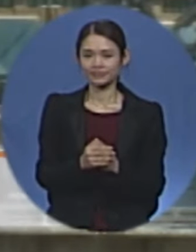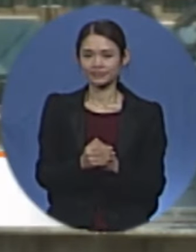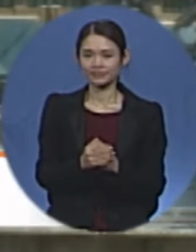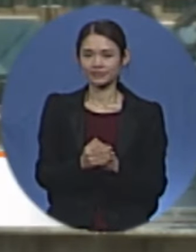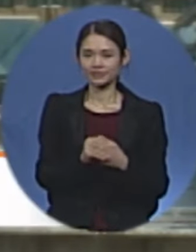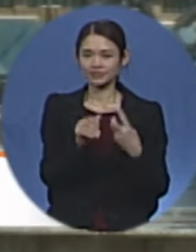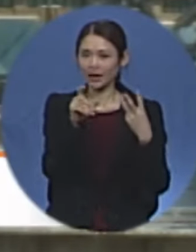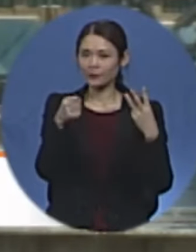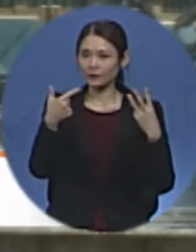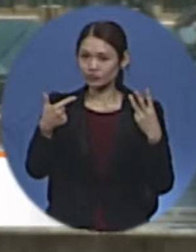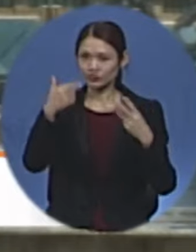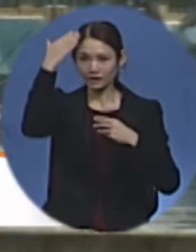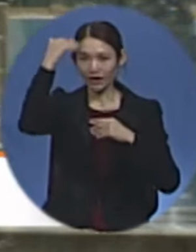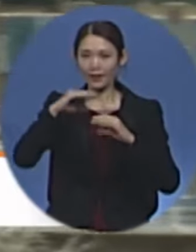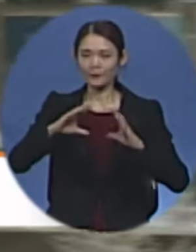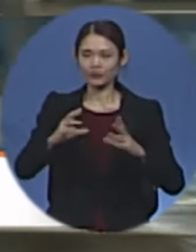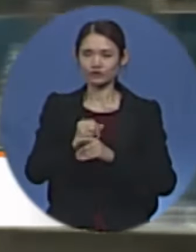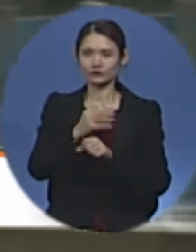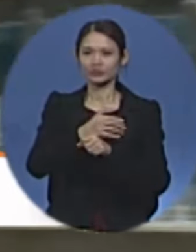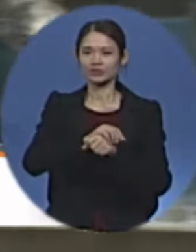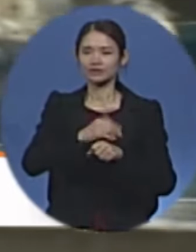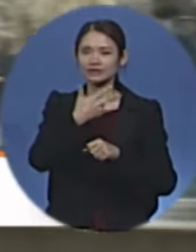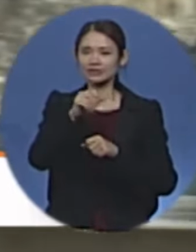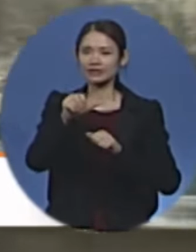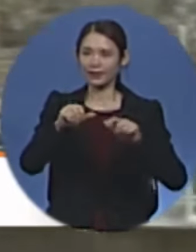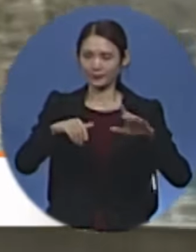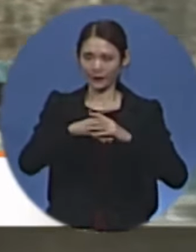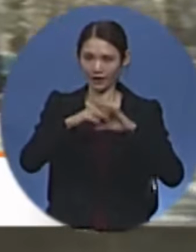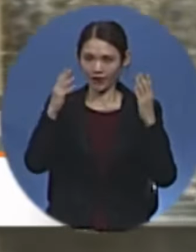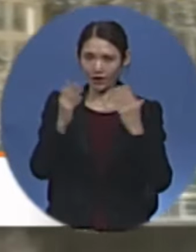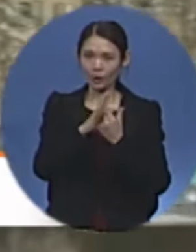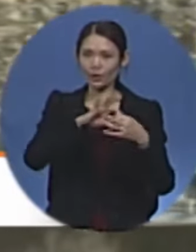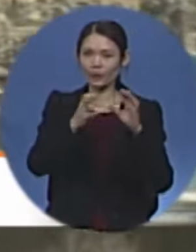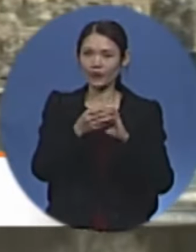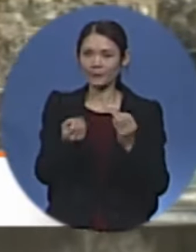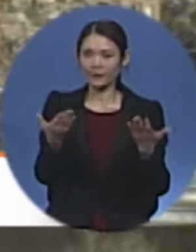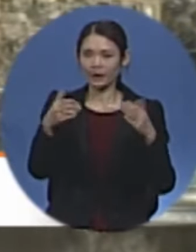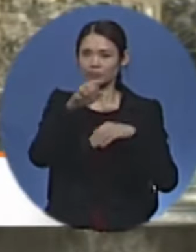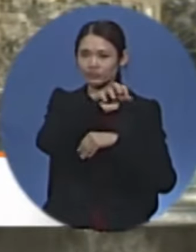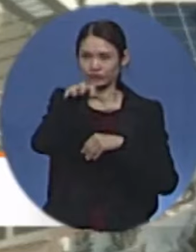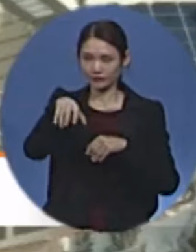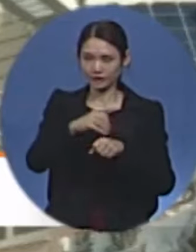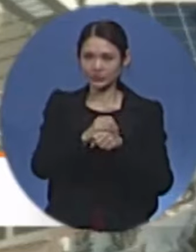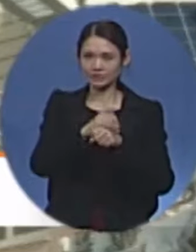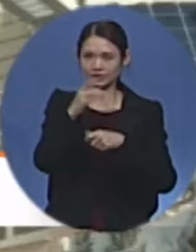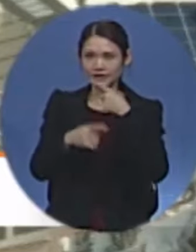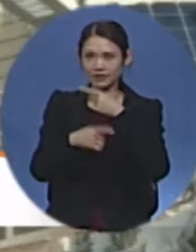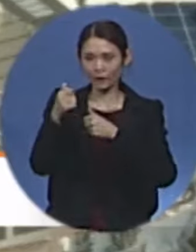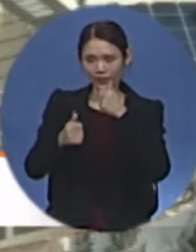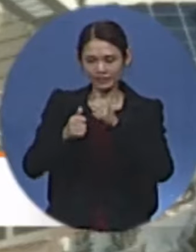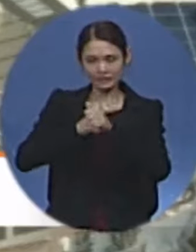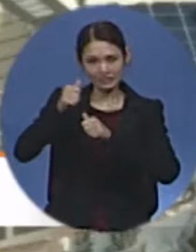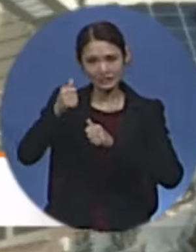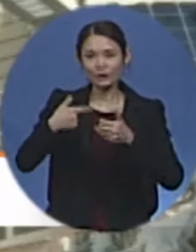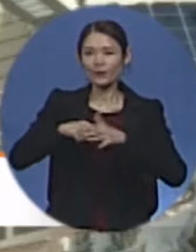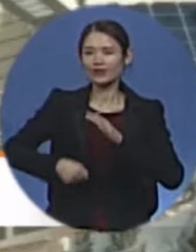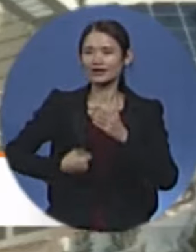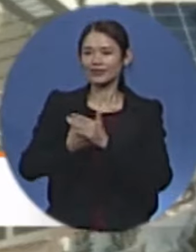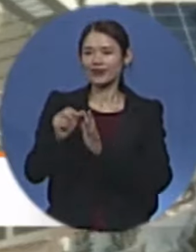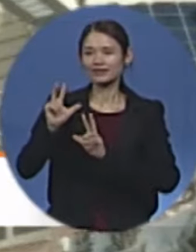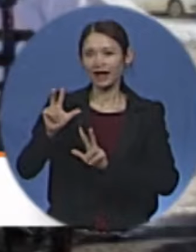이날 대한민국 선수단 71명은 평창 선수촌 올림픽 플라자에서 입촌식을 갖고 대회 승리를 향한 각오를